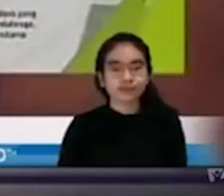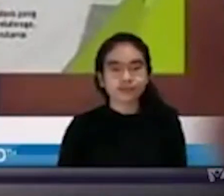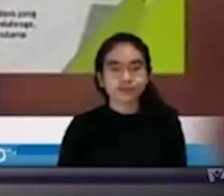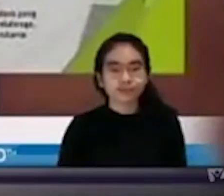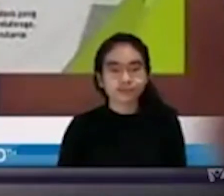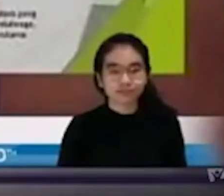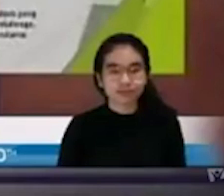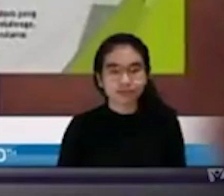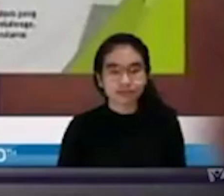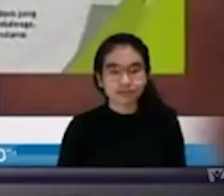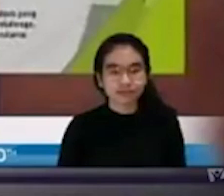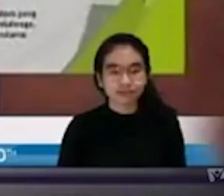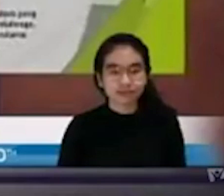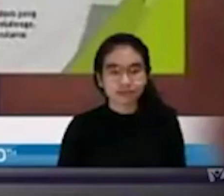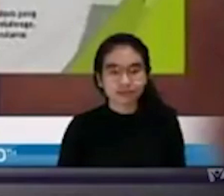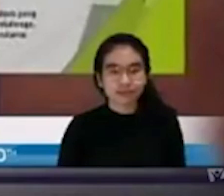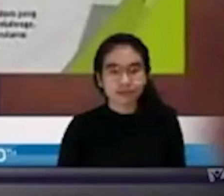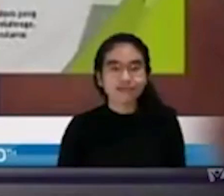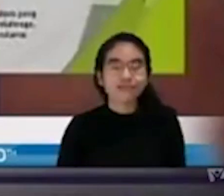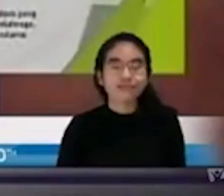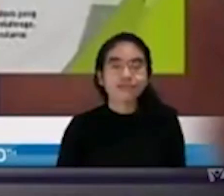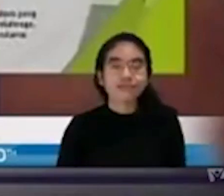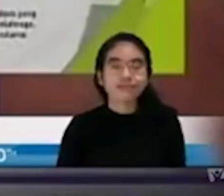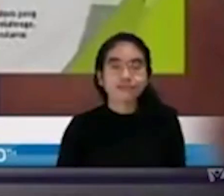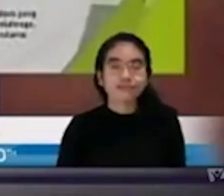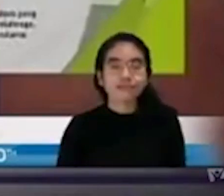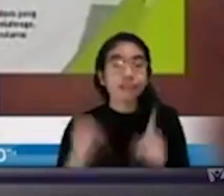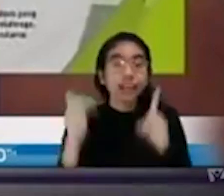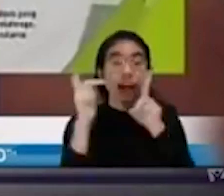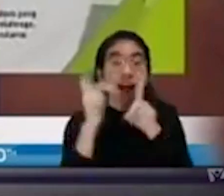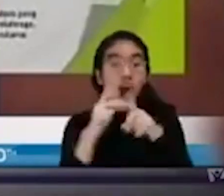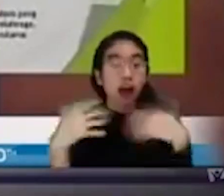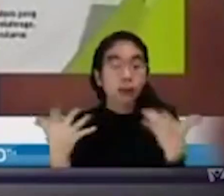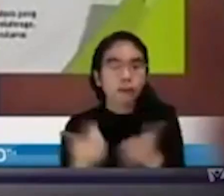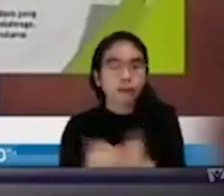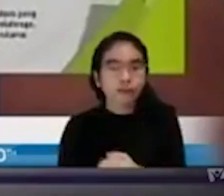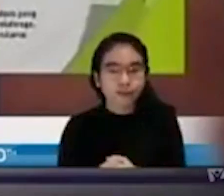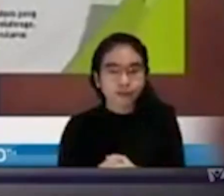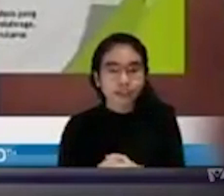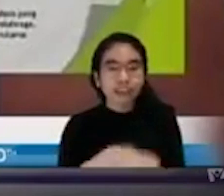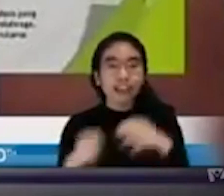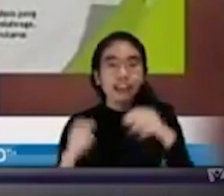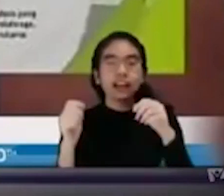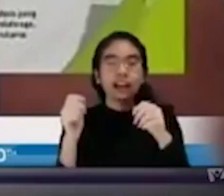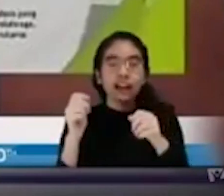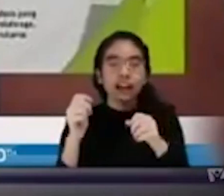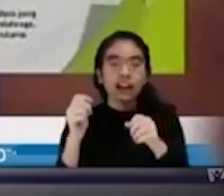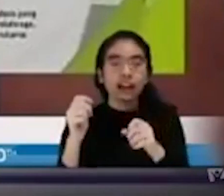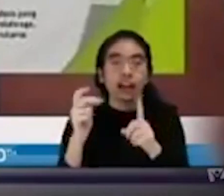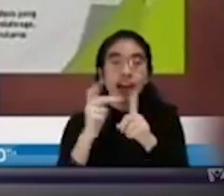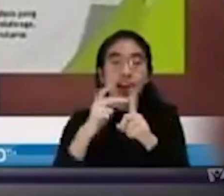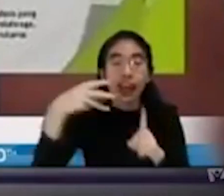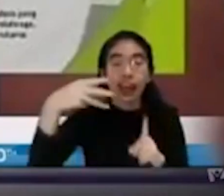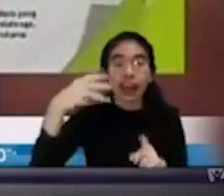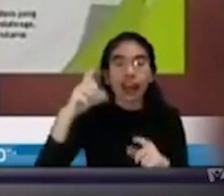lagu hidup sehat. Ya, hati yang gembira, istirahat yang cukup, diet yang seimbang, udara